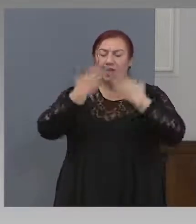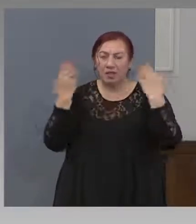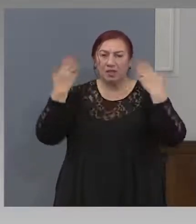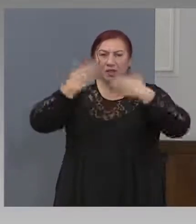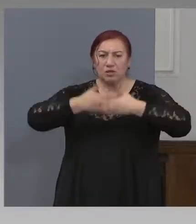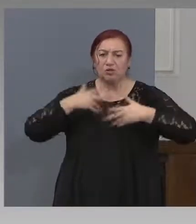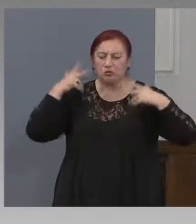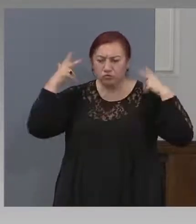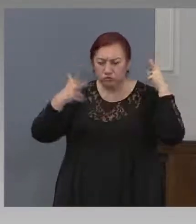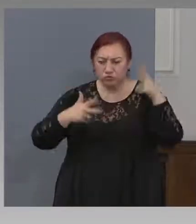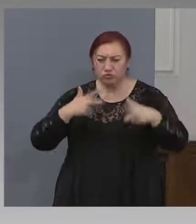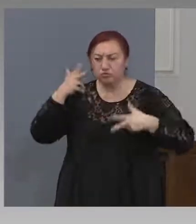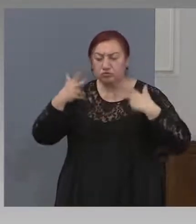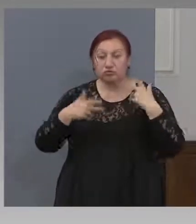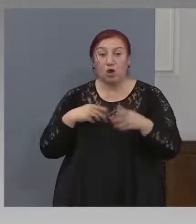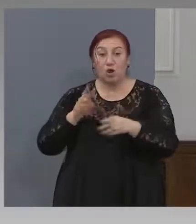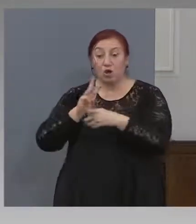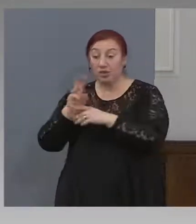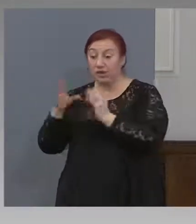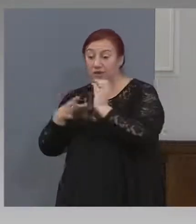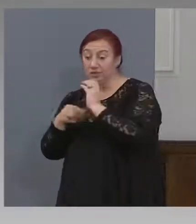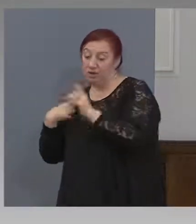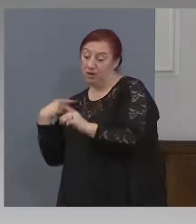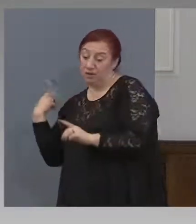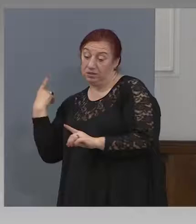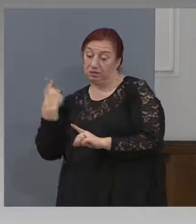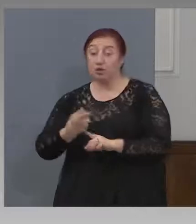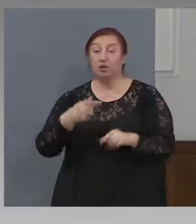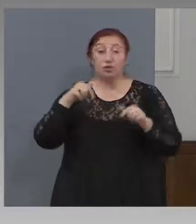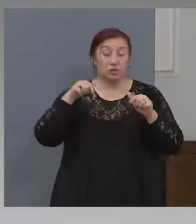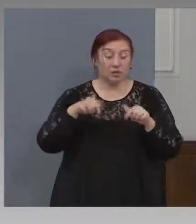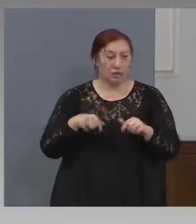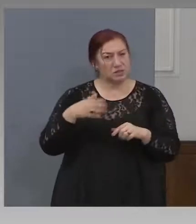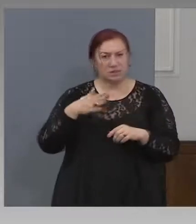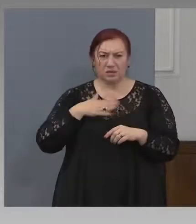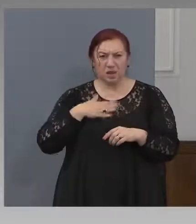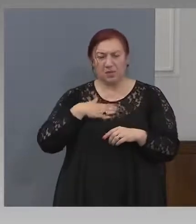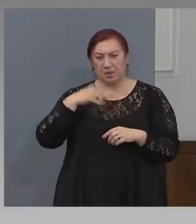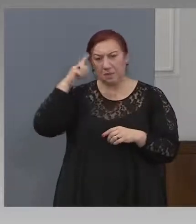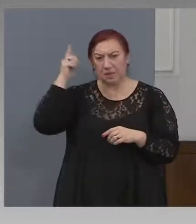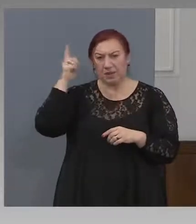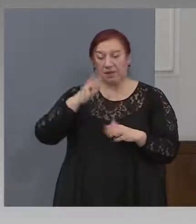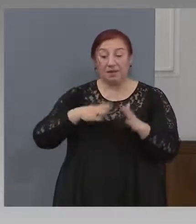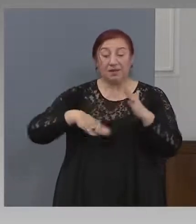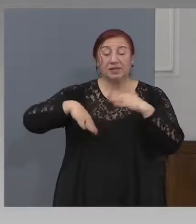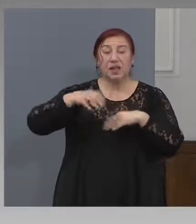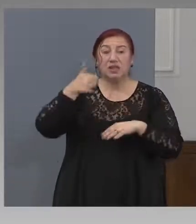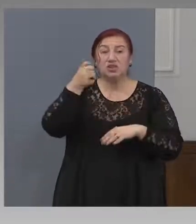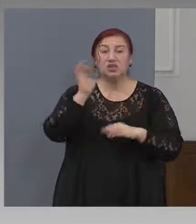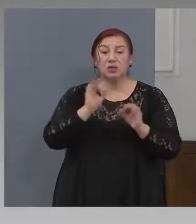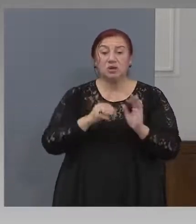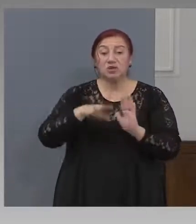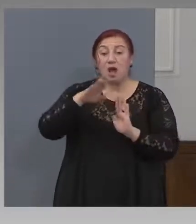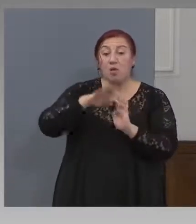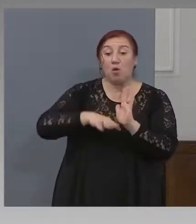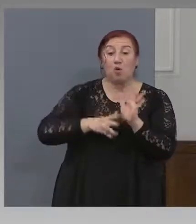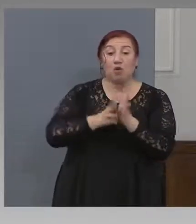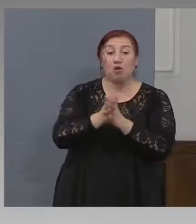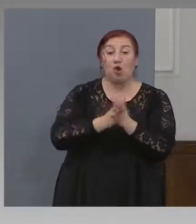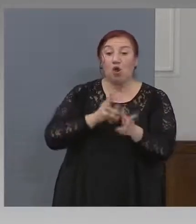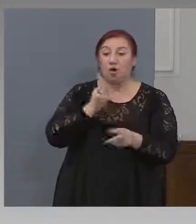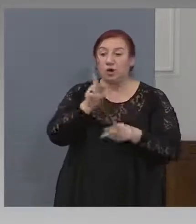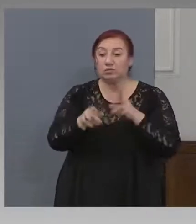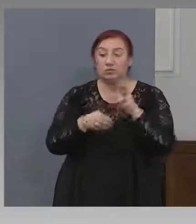насам. Имайте предвид, че имахме дни с над 60% намалял клиентопоток, а в момента